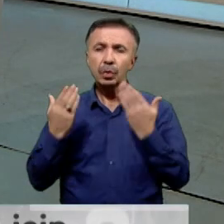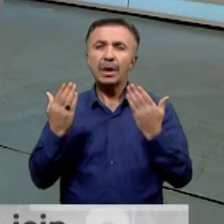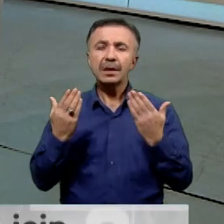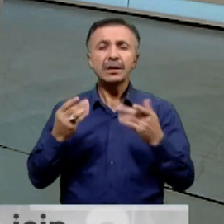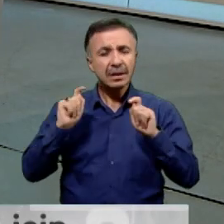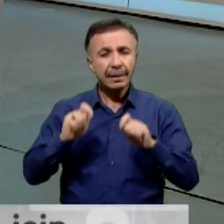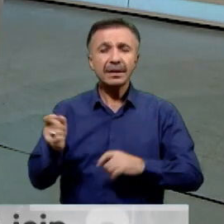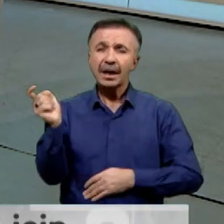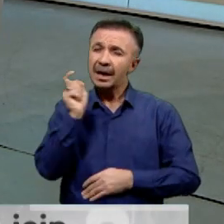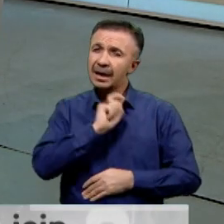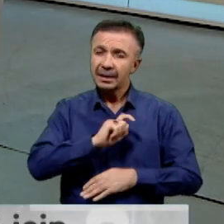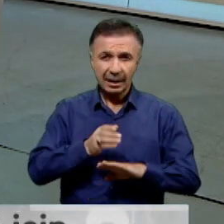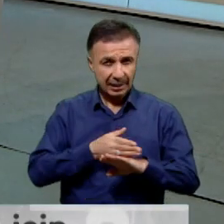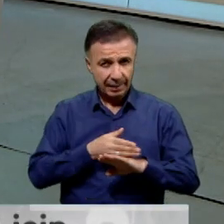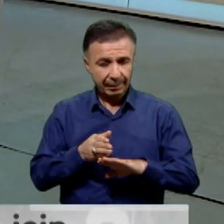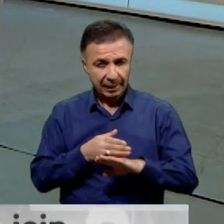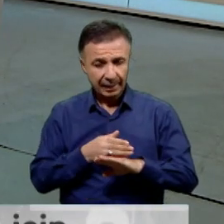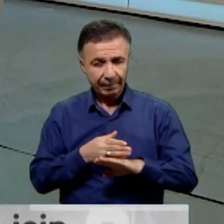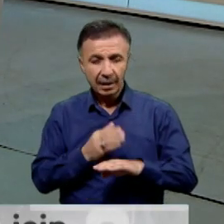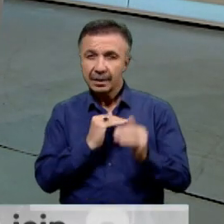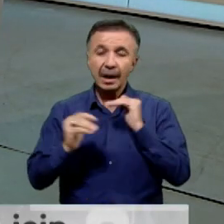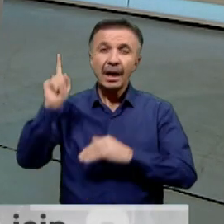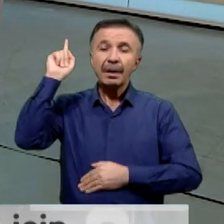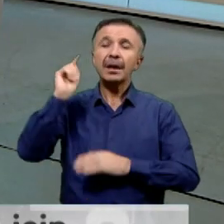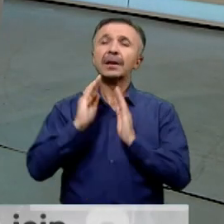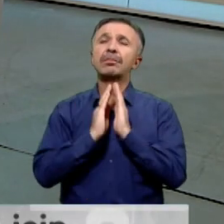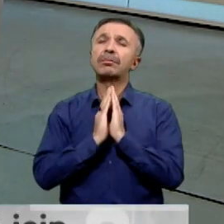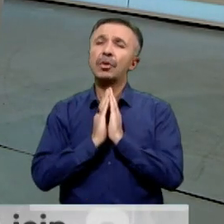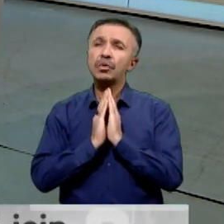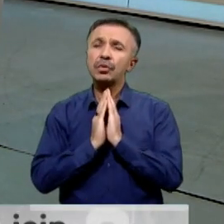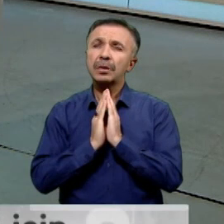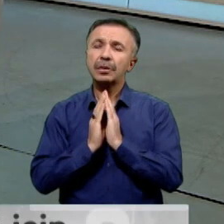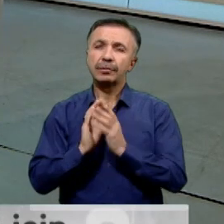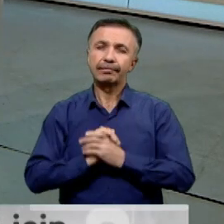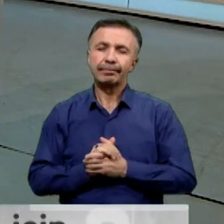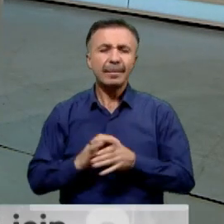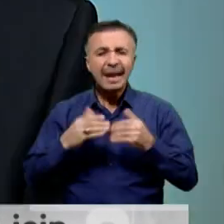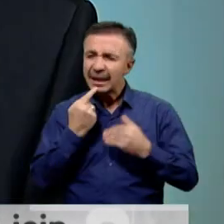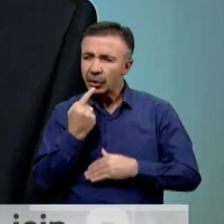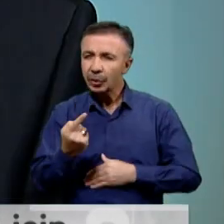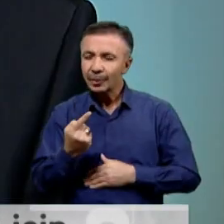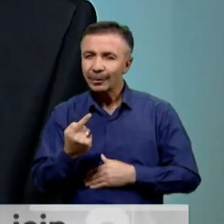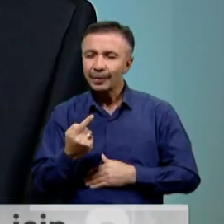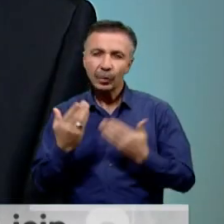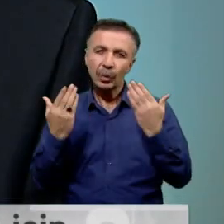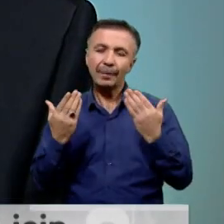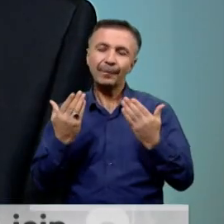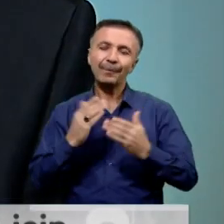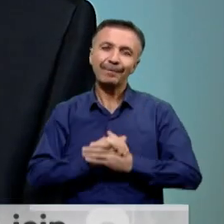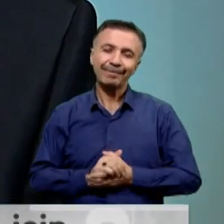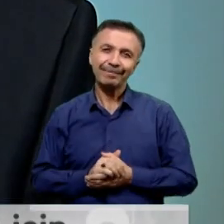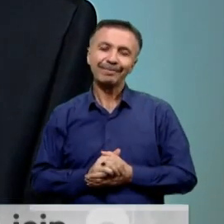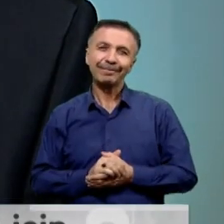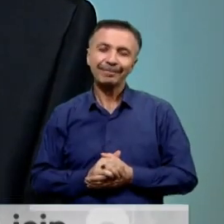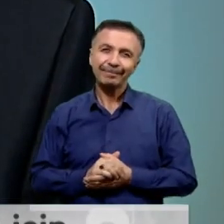yaptığı hatalardan dolayı Cenab-ı Hak'tan özür diliyor. Ne diyor mesela? Bismillah. Rabbena zalemna